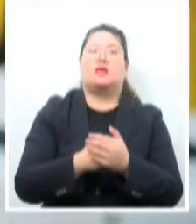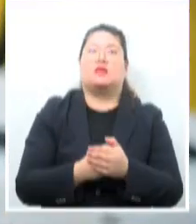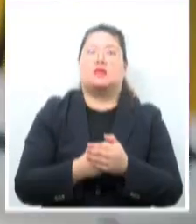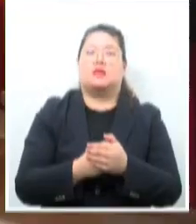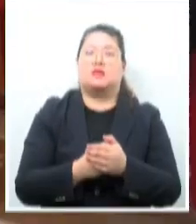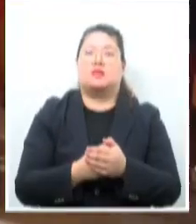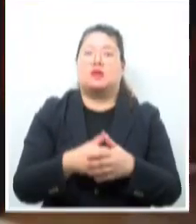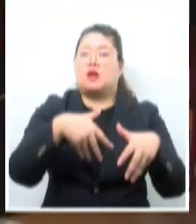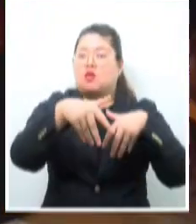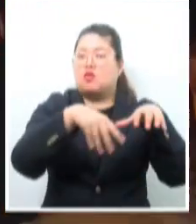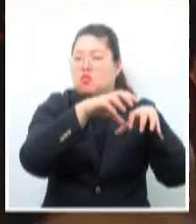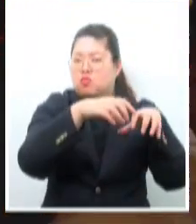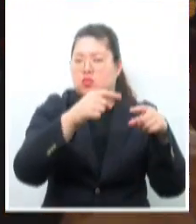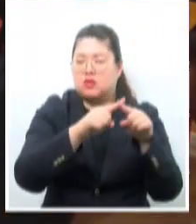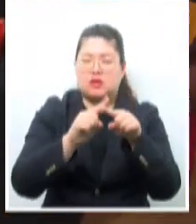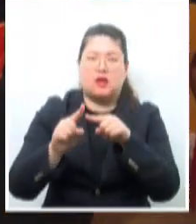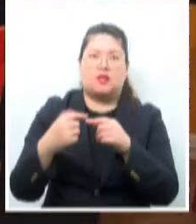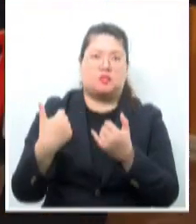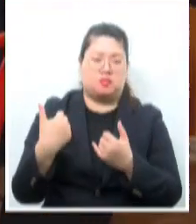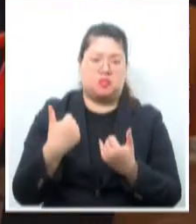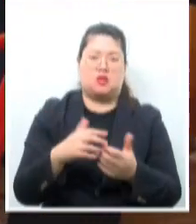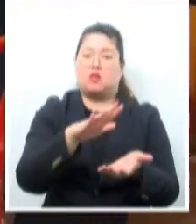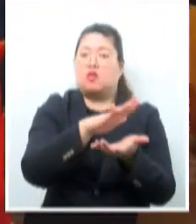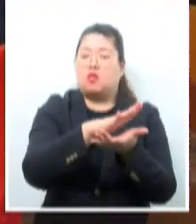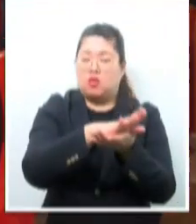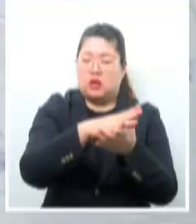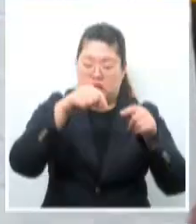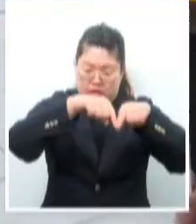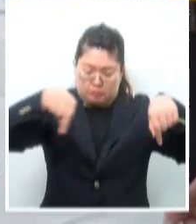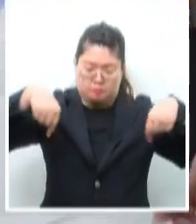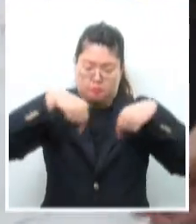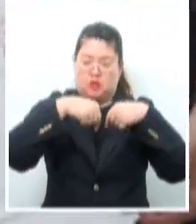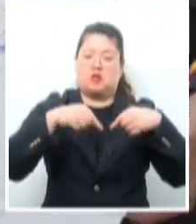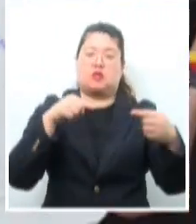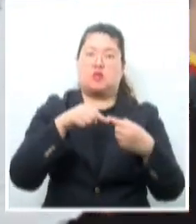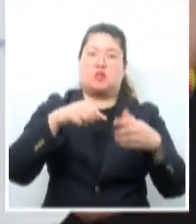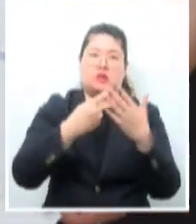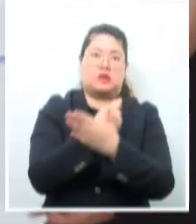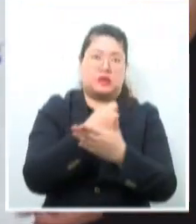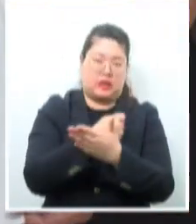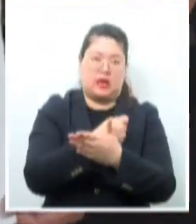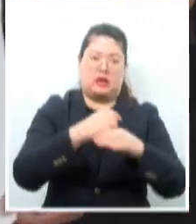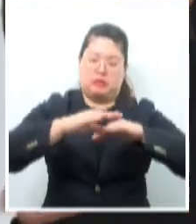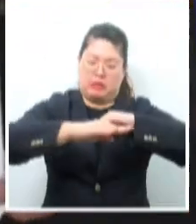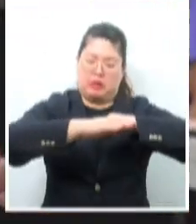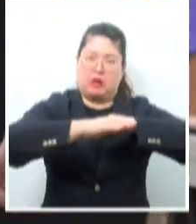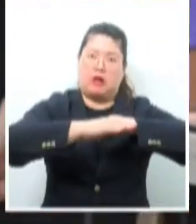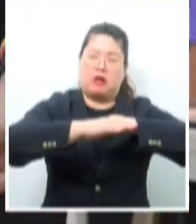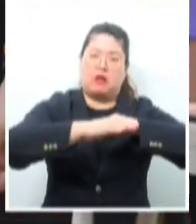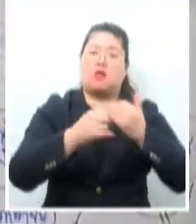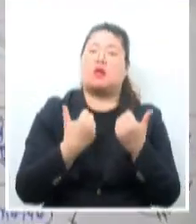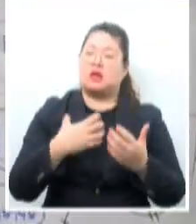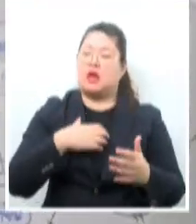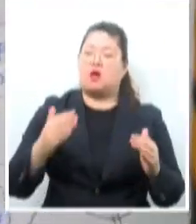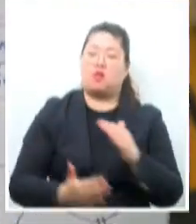ฐานในท้องถิ่นเพื่อที่ตอบโจทย์นะครับโรงเรียนที่ตั้งในเขตเศรษฐกิจพิเศษชายแดนตากโดยเฉพาะวันนี้เราต้องการสร้างโอกาสให้